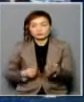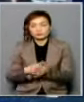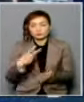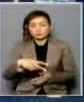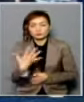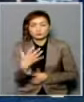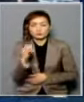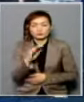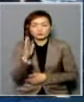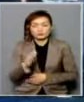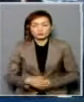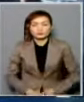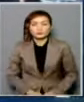25 февраля